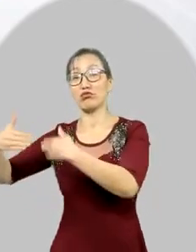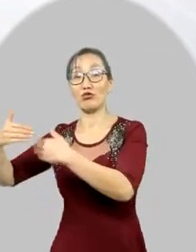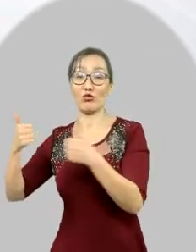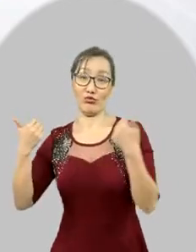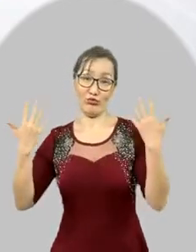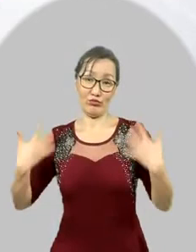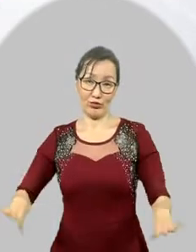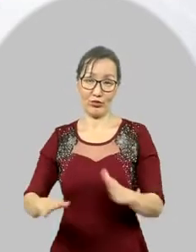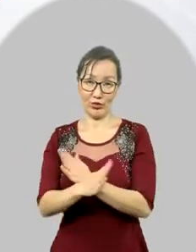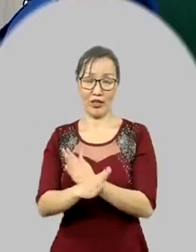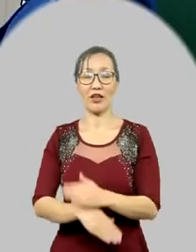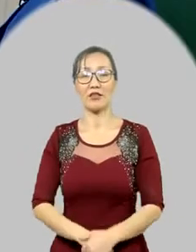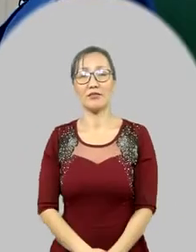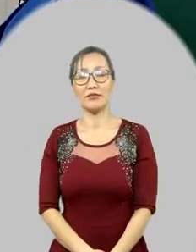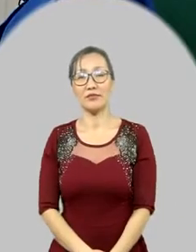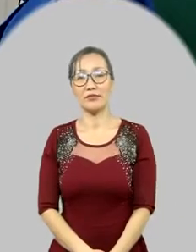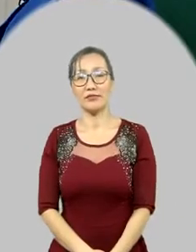үргэлжлүүллээ.